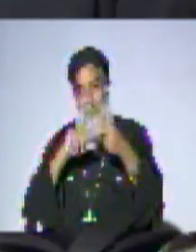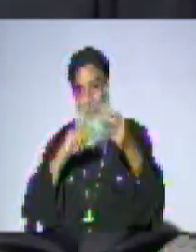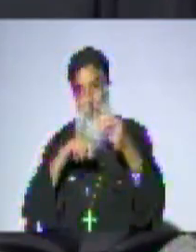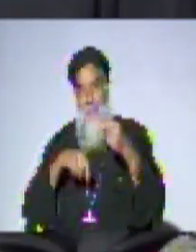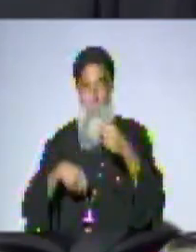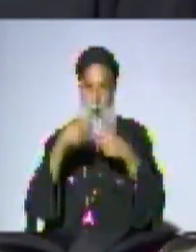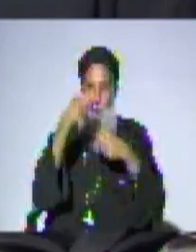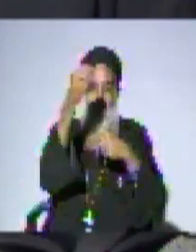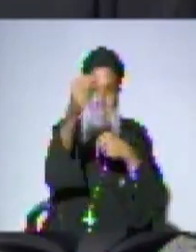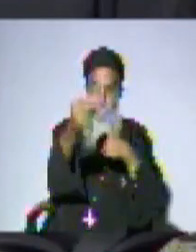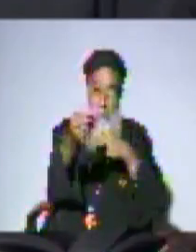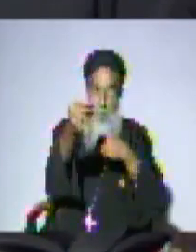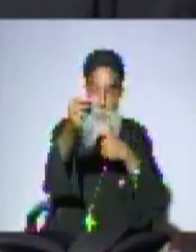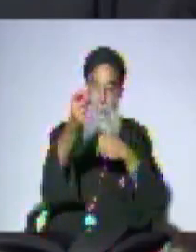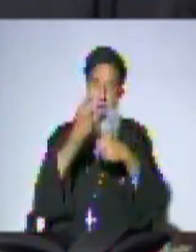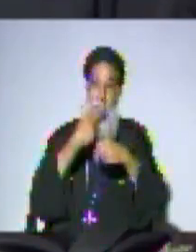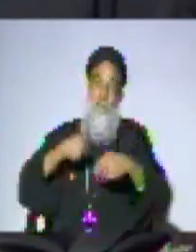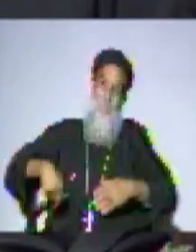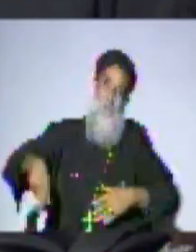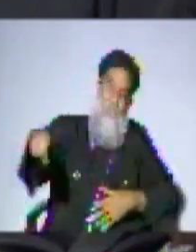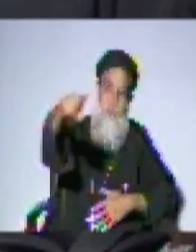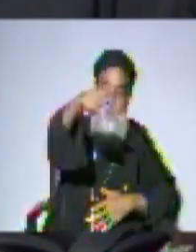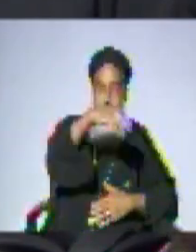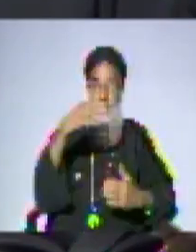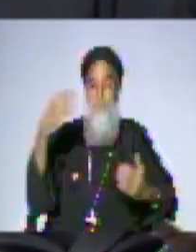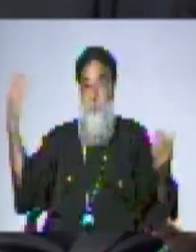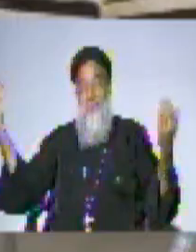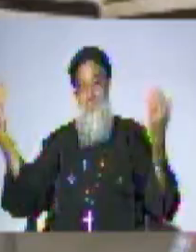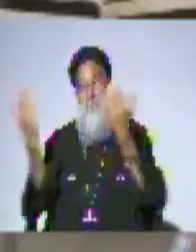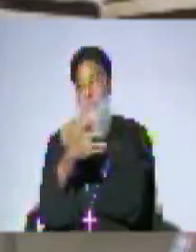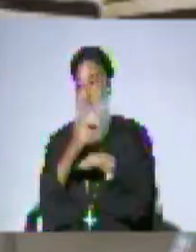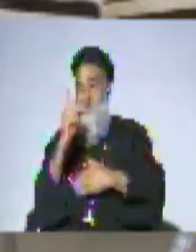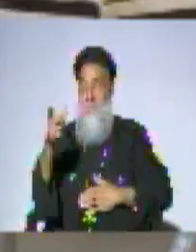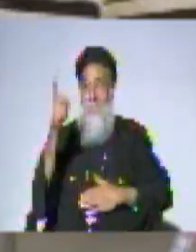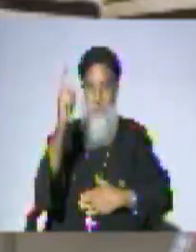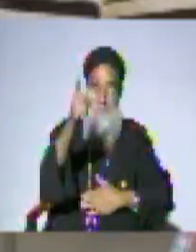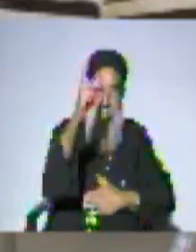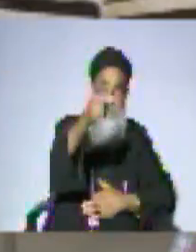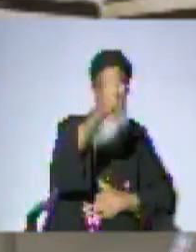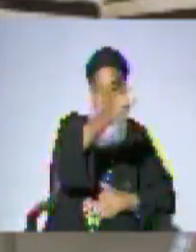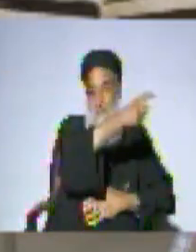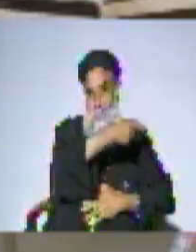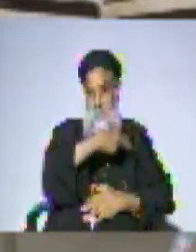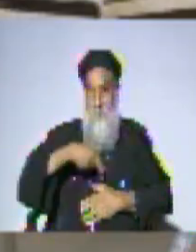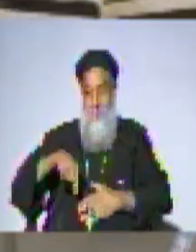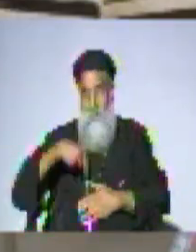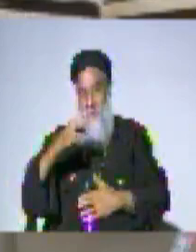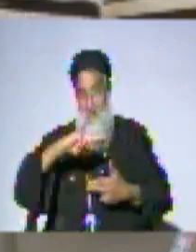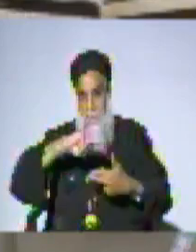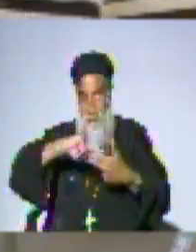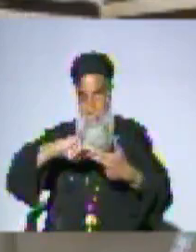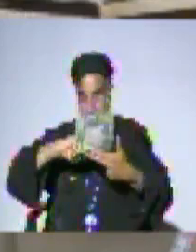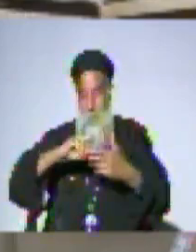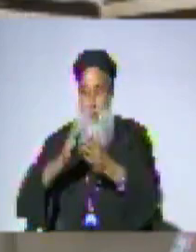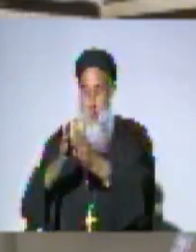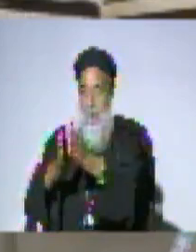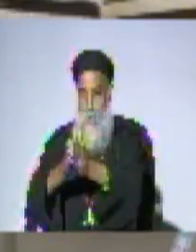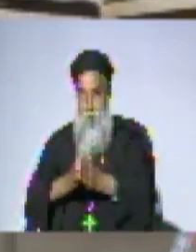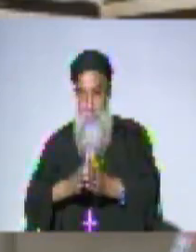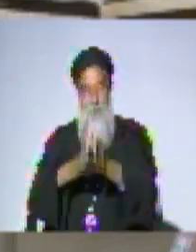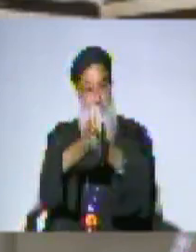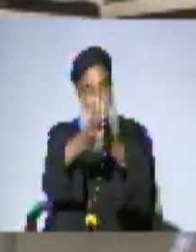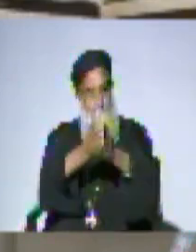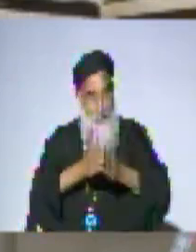نعطيه بعضنا لبعض بمحبة كاملة؟ هو ده السلام بقى في القبلة. بعد صلاة الصلح يعني هو الله